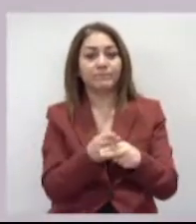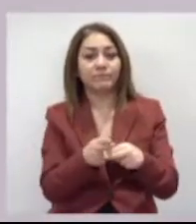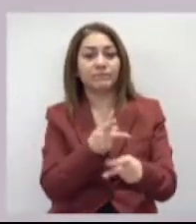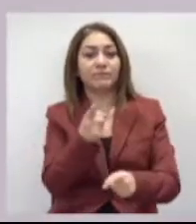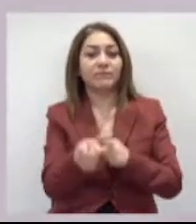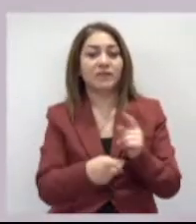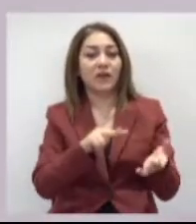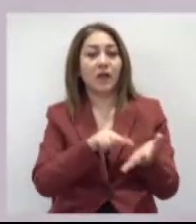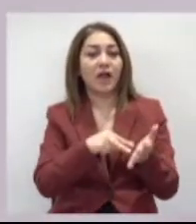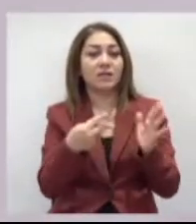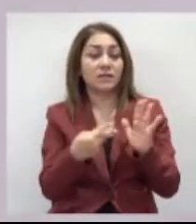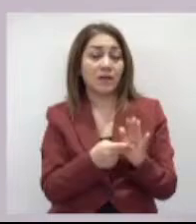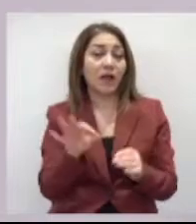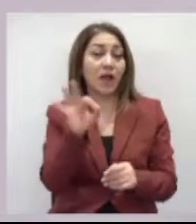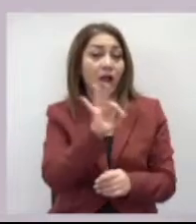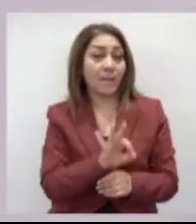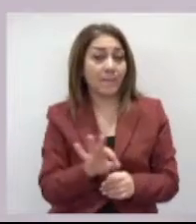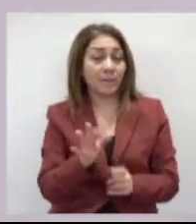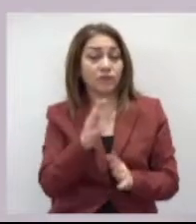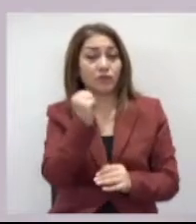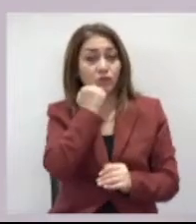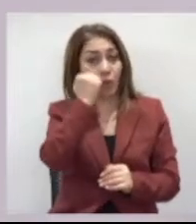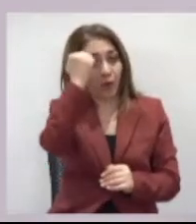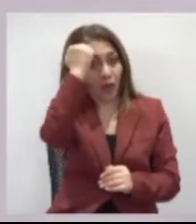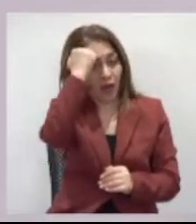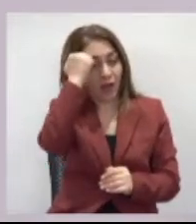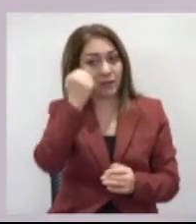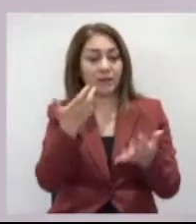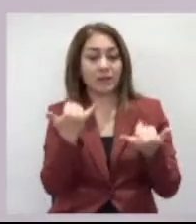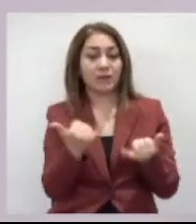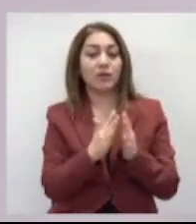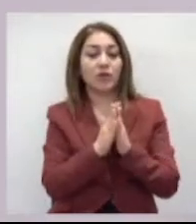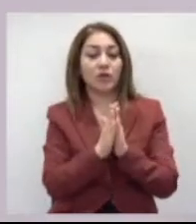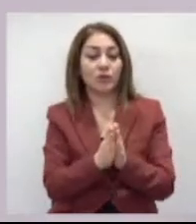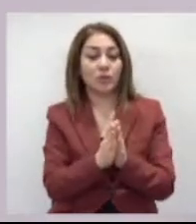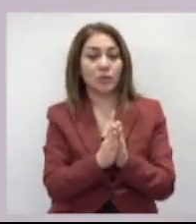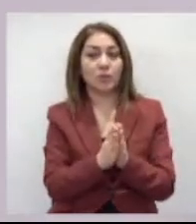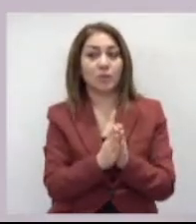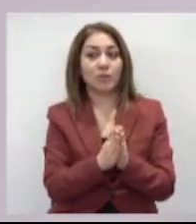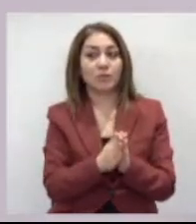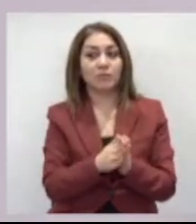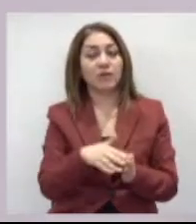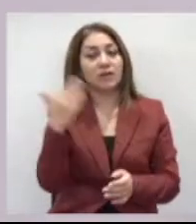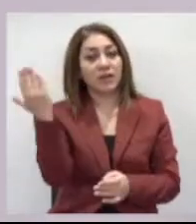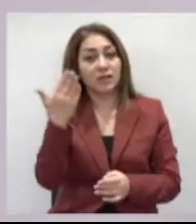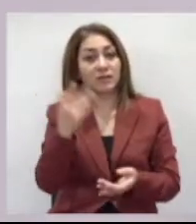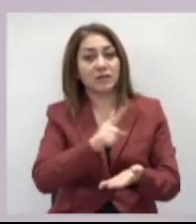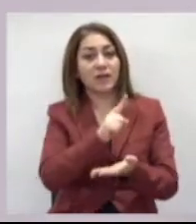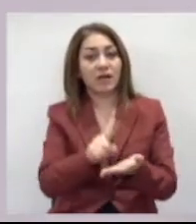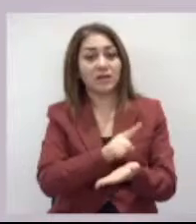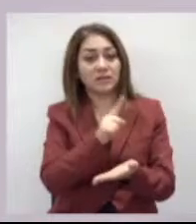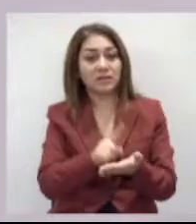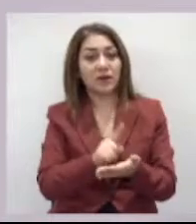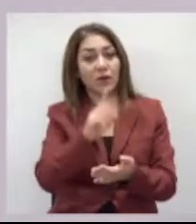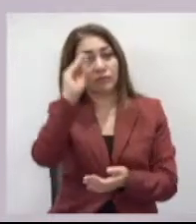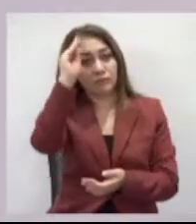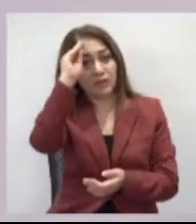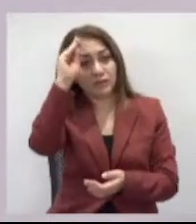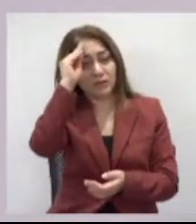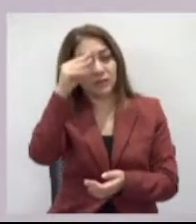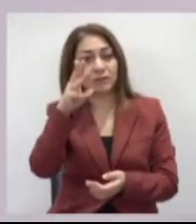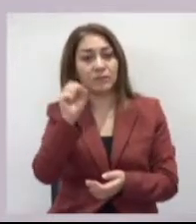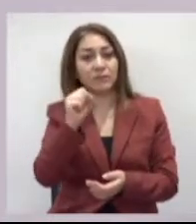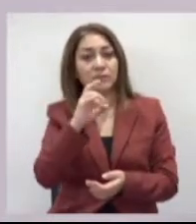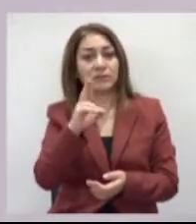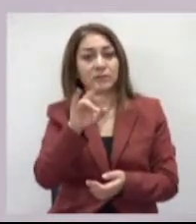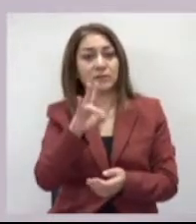որ նախագիծ անցած անգամ տրվեց։ Ես հիմա կխնդրեմ մեր գործընկերները արտահայտվեն հարցերով, մեկնաբանություններով։ Տիկին Մանասյան,